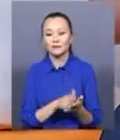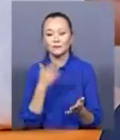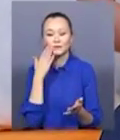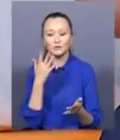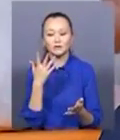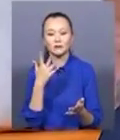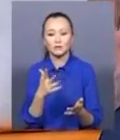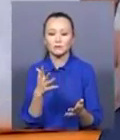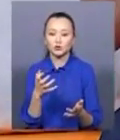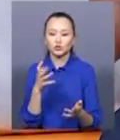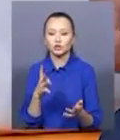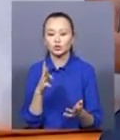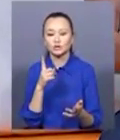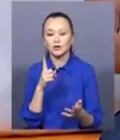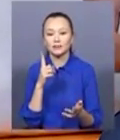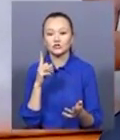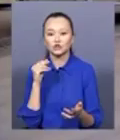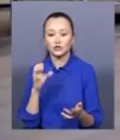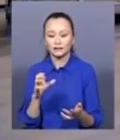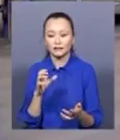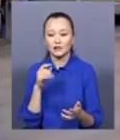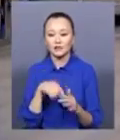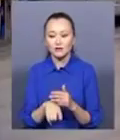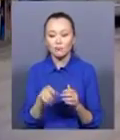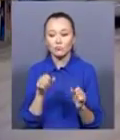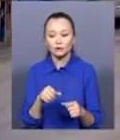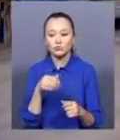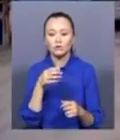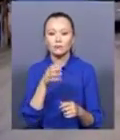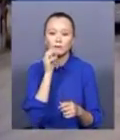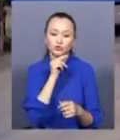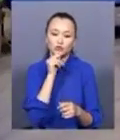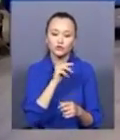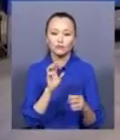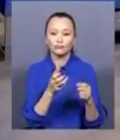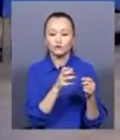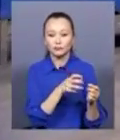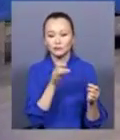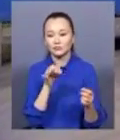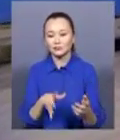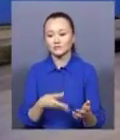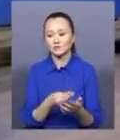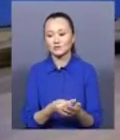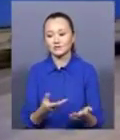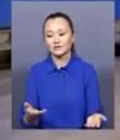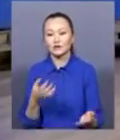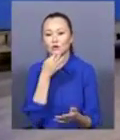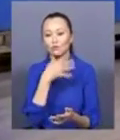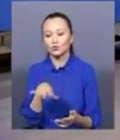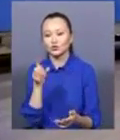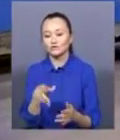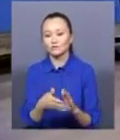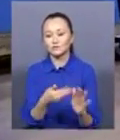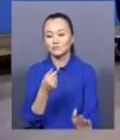около 3,5-4 тысяч за час. А там, в принципе, можно попить чай и вкрутить лампочку и заплатить за 4 тысячи. То есть любой желающий может